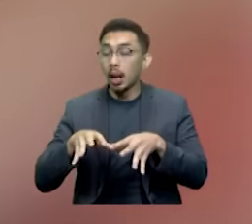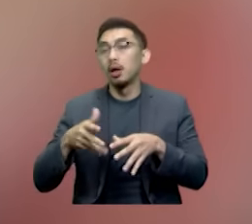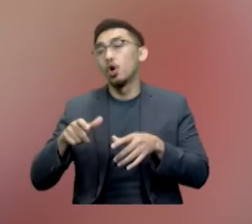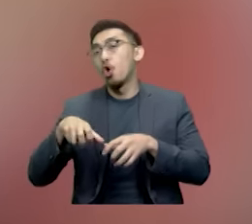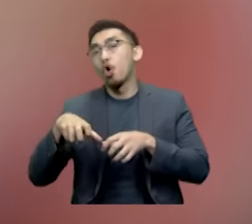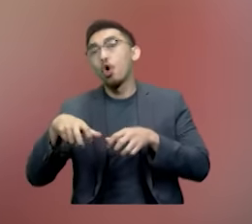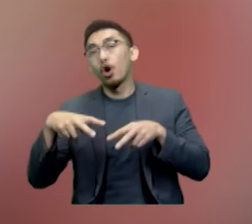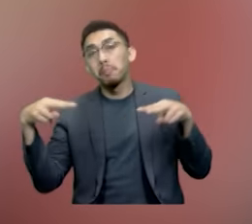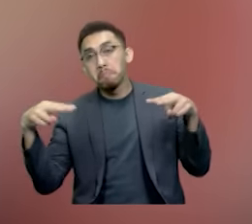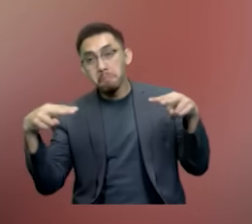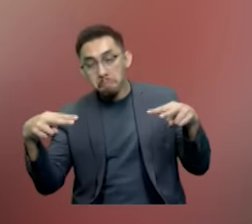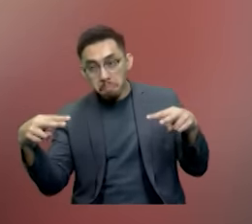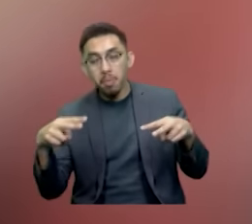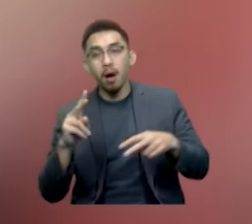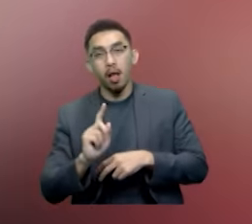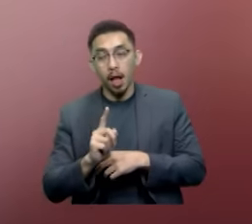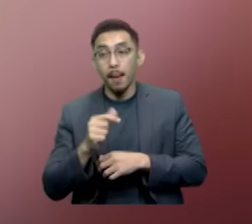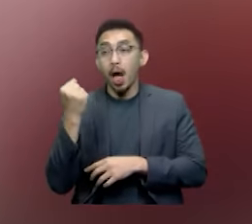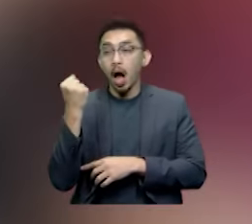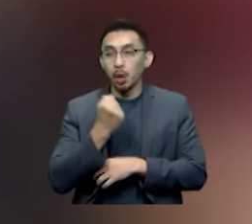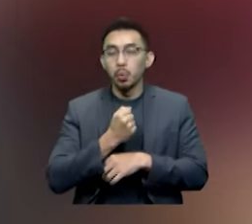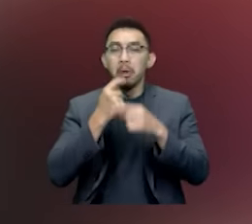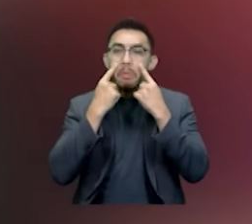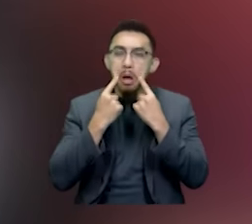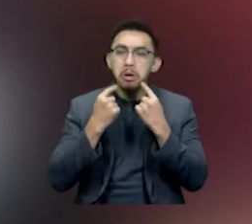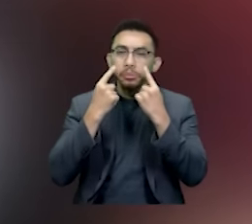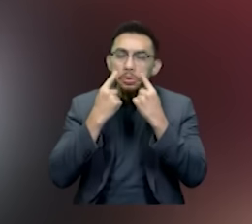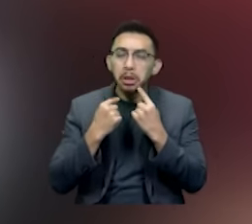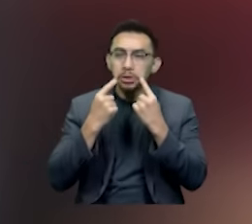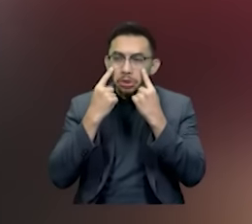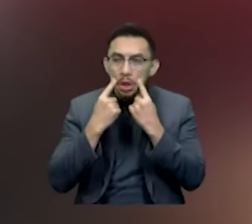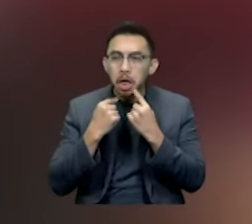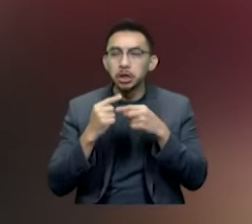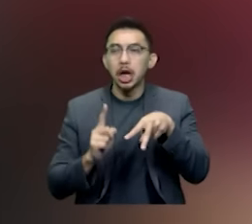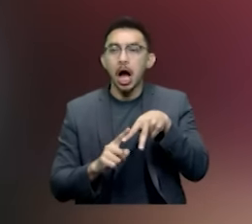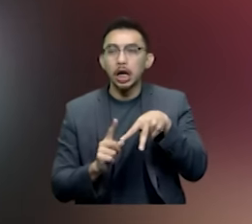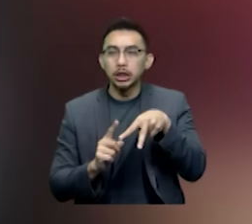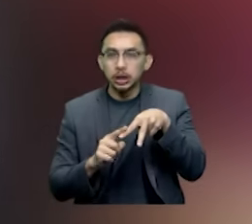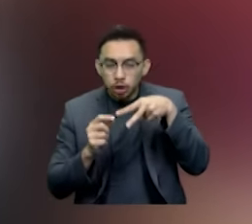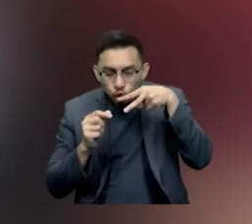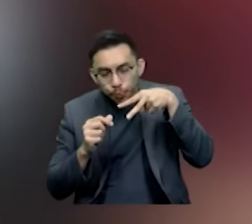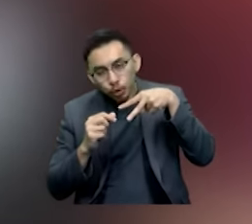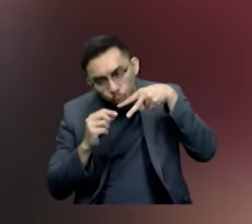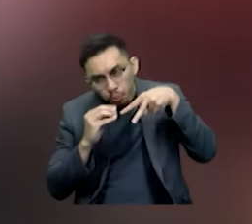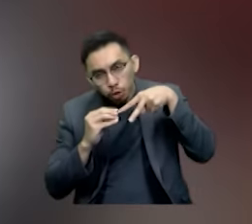Sambil menangis, pelaku meminta ampun sambil mencium kaki pemilik kios.